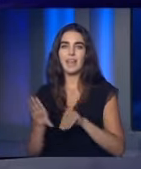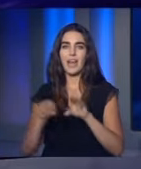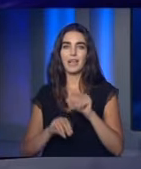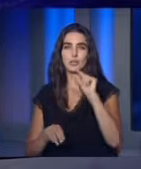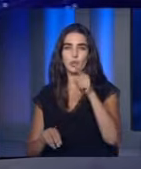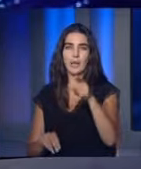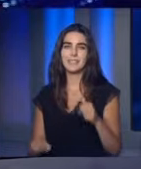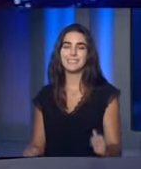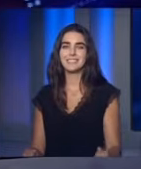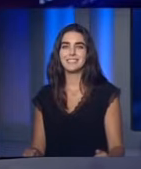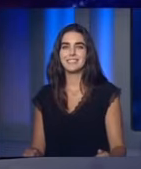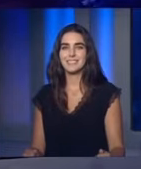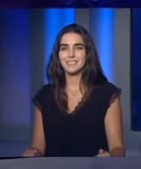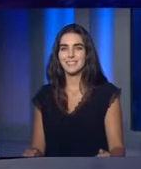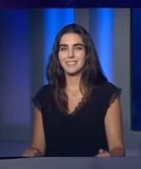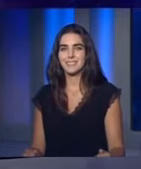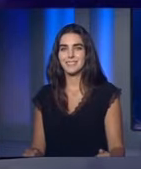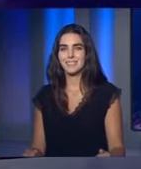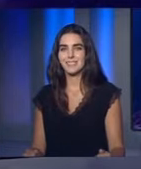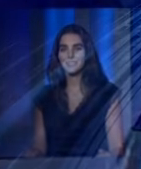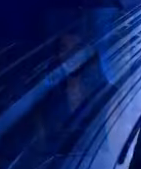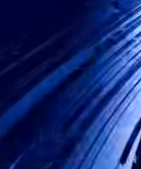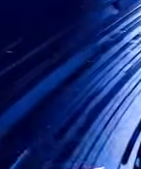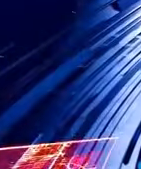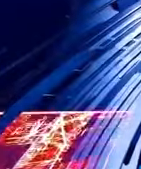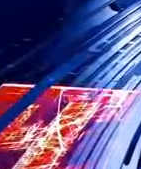إلى مزيد من الأخبار بعد هذا الفاصل.